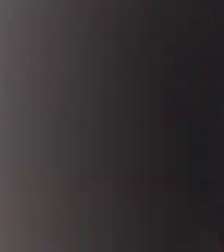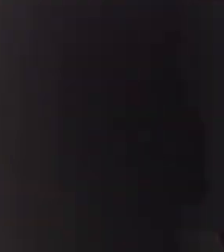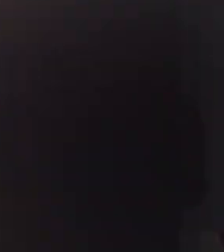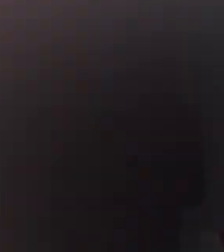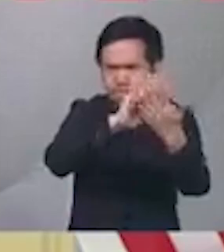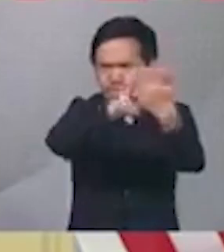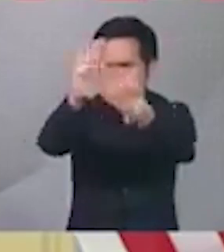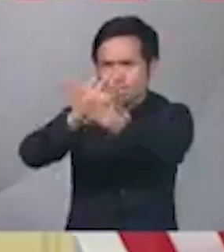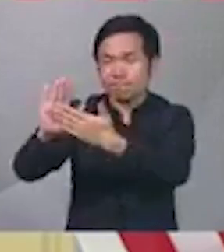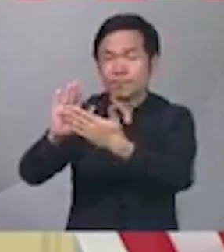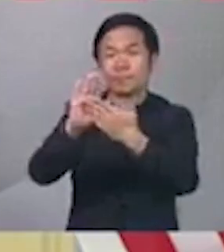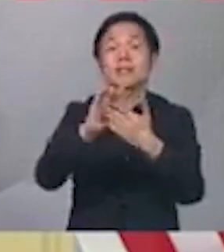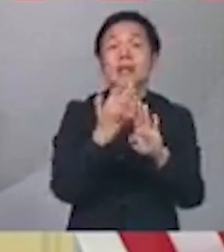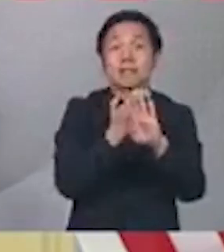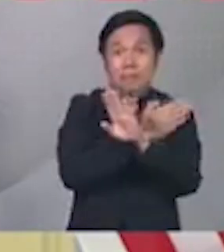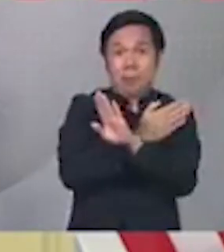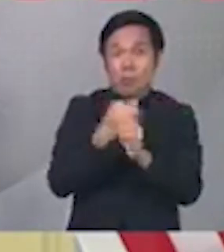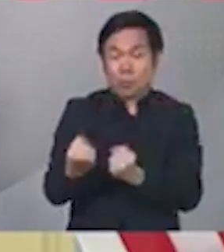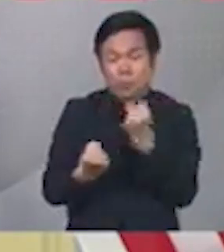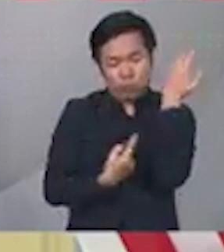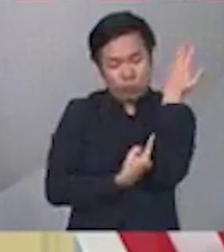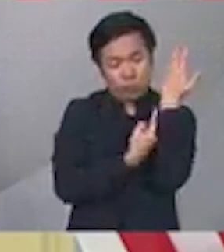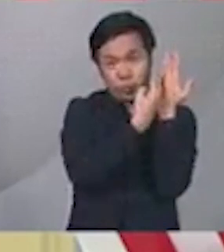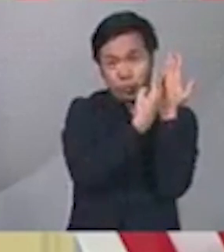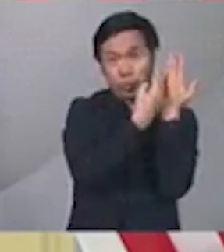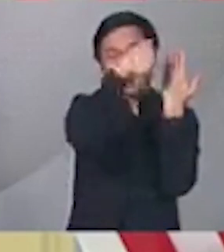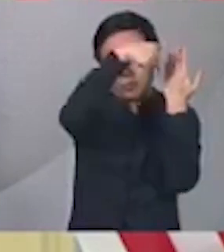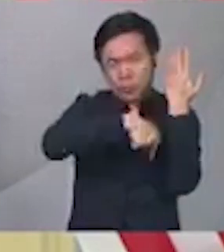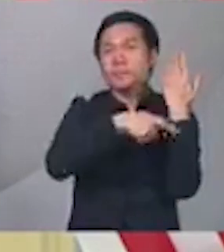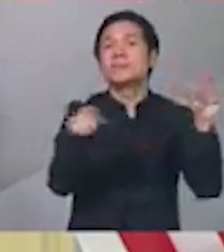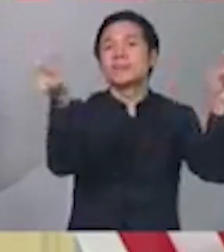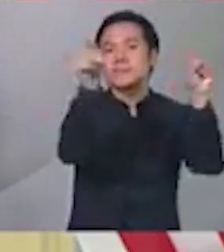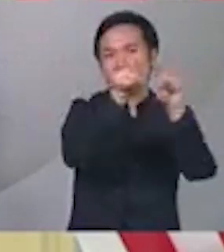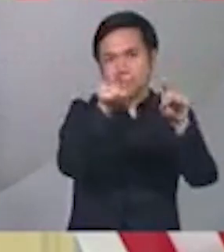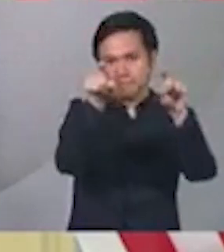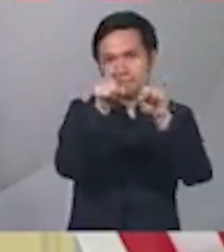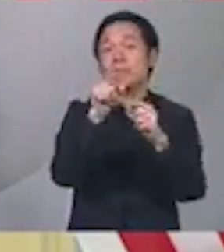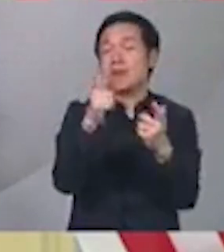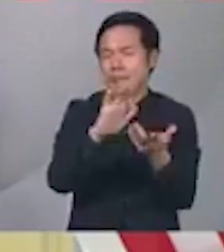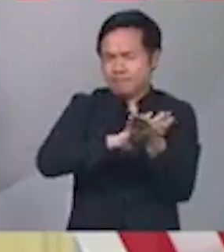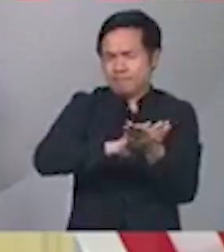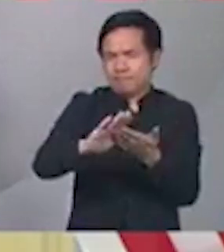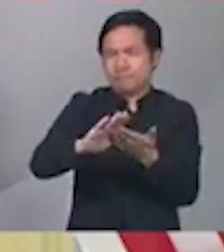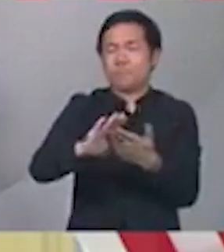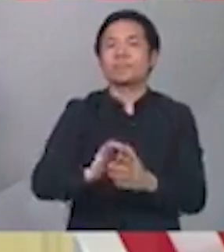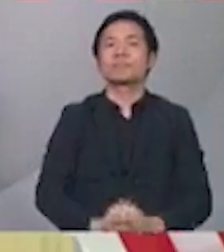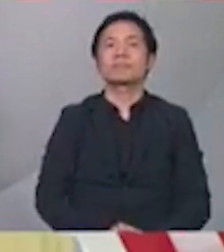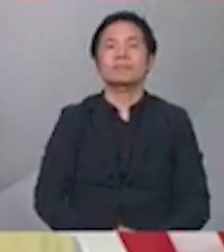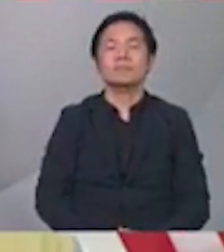Ade sebelum ke utara dan juga sebelum buzz bergerak ke kawasan Sentul Tengah